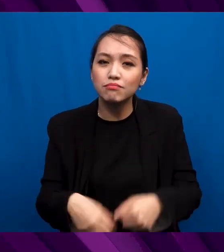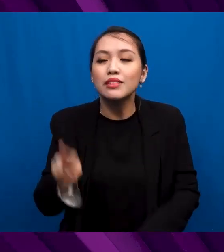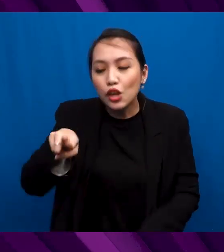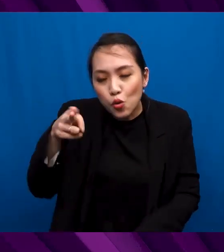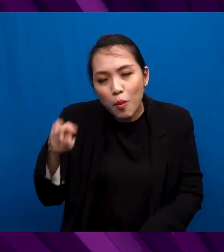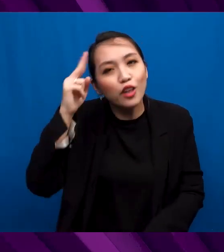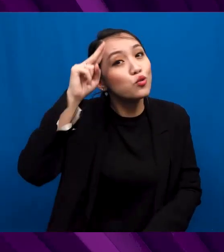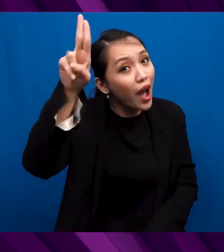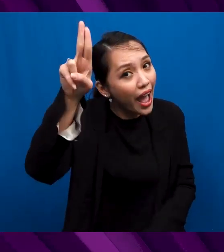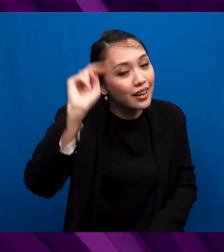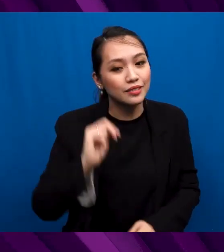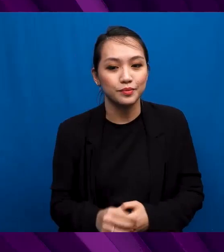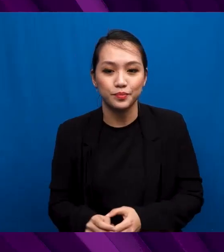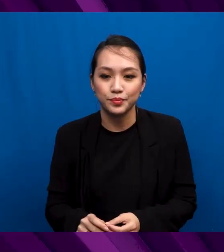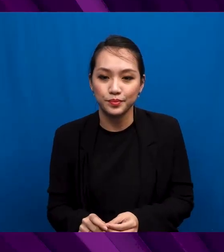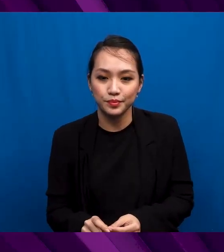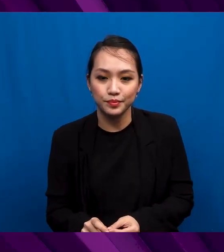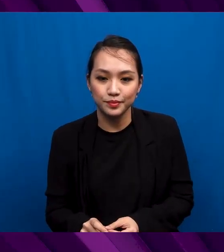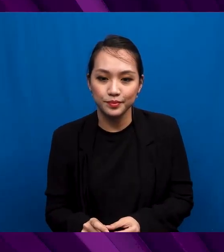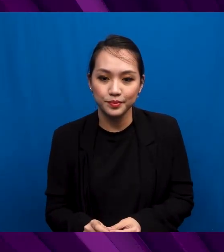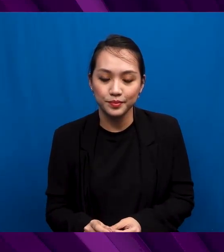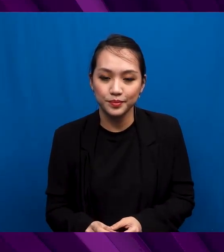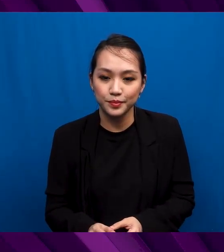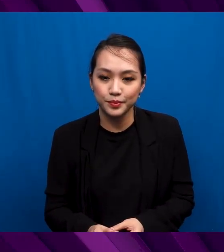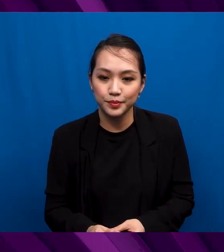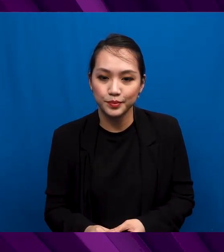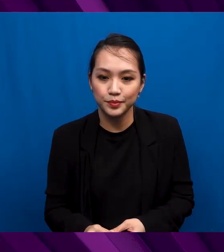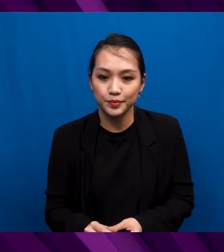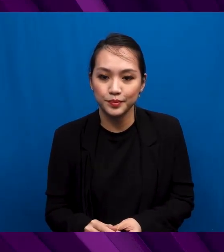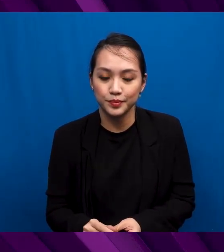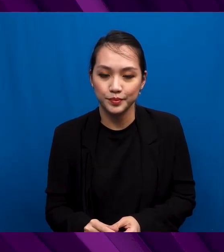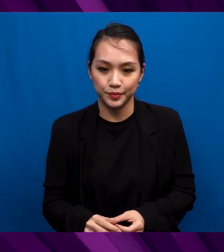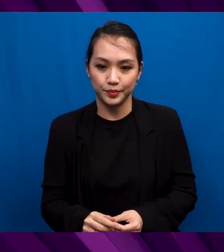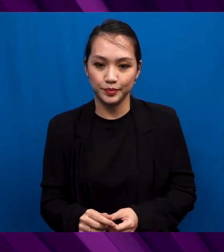Hosea harus dikhianati oleh seorang istri yang berzina.